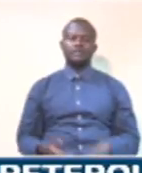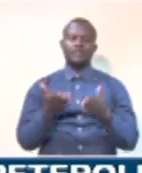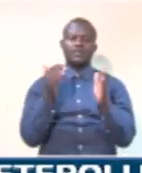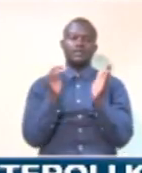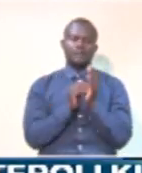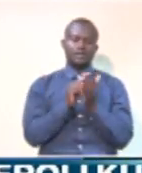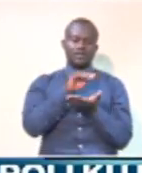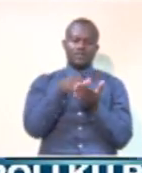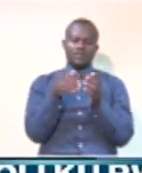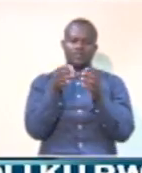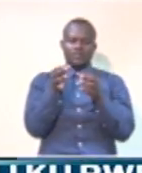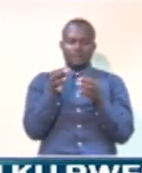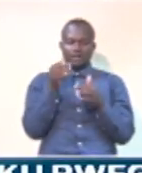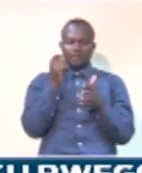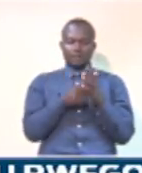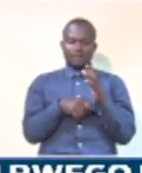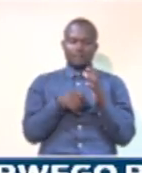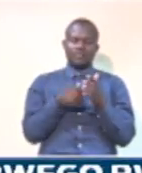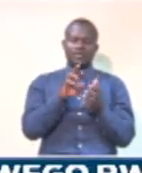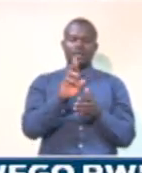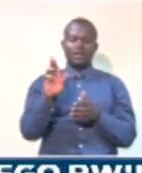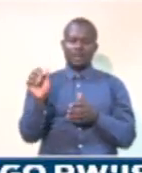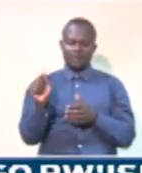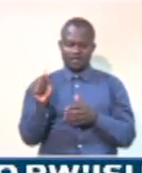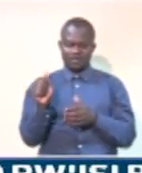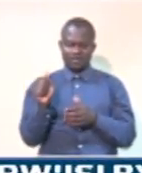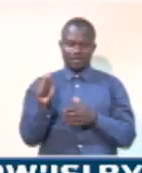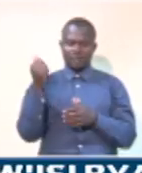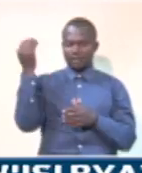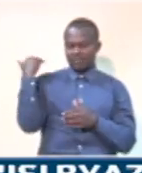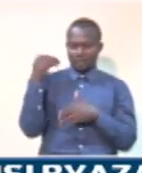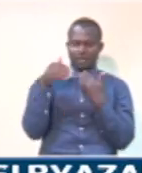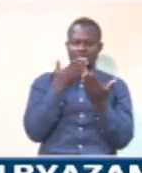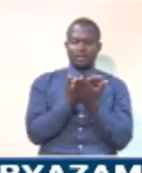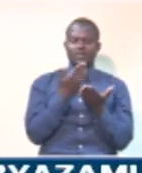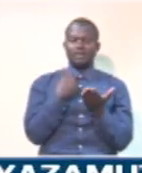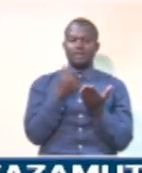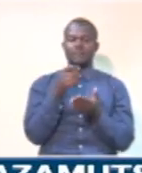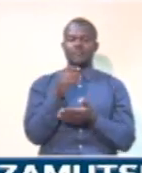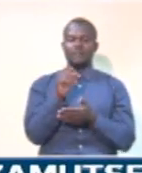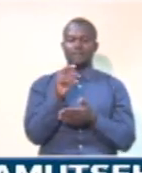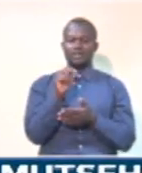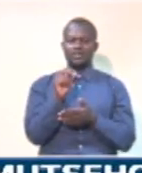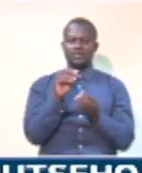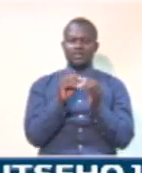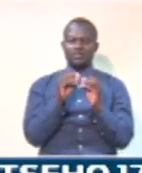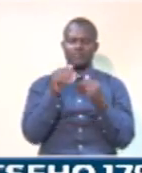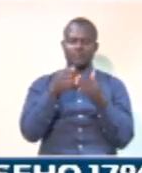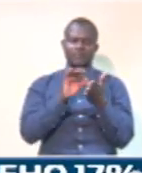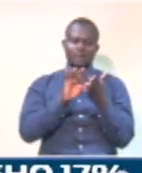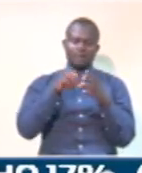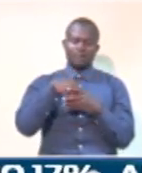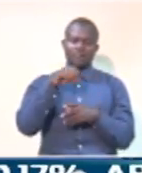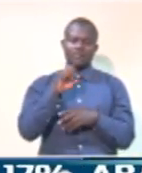ikigo cy'imisoro n'amahoro Rwanda Revenue Authority giherutse gusaba abafite TIN number bose kwiyandikisha